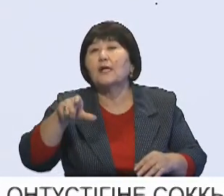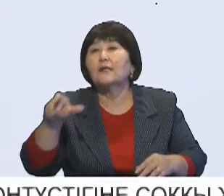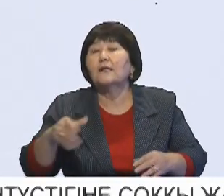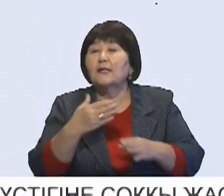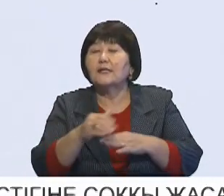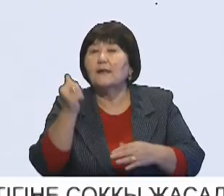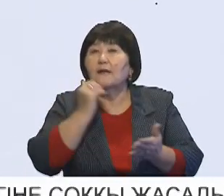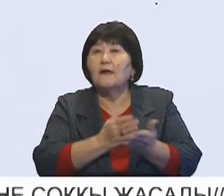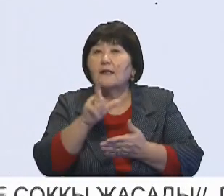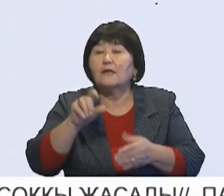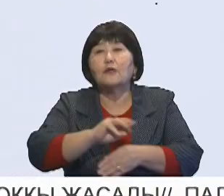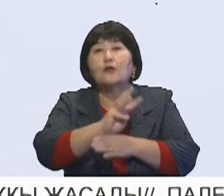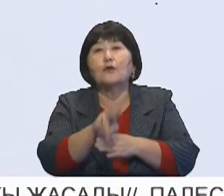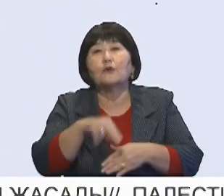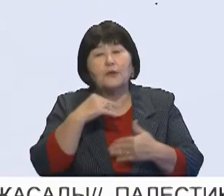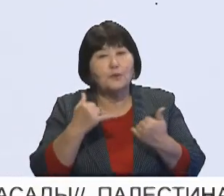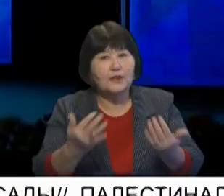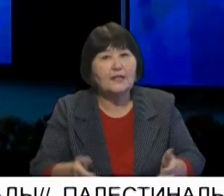сала ардагерлеріне құрмет көрсетілді.